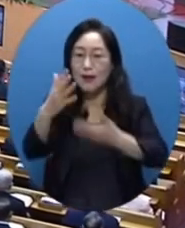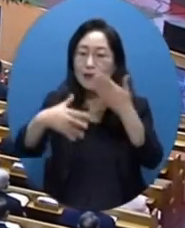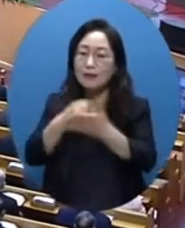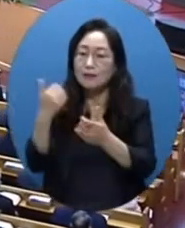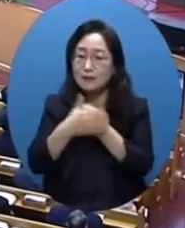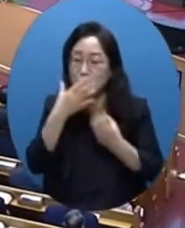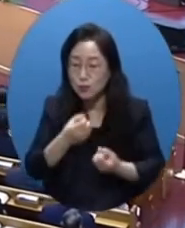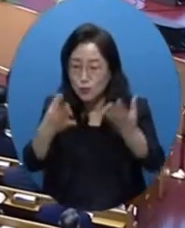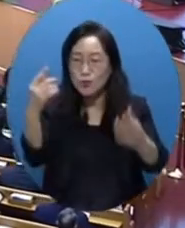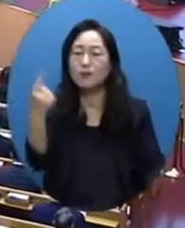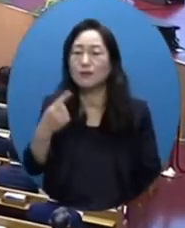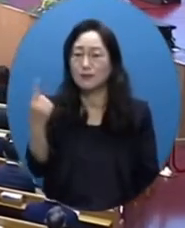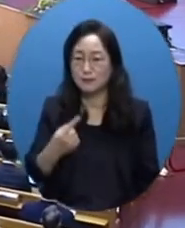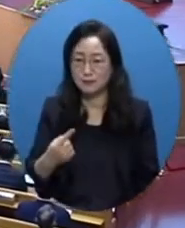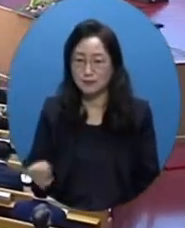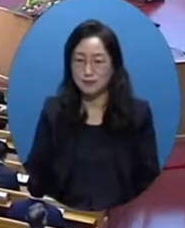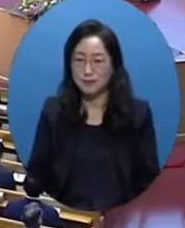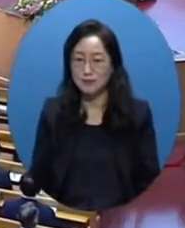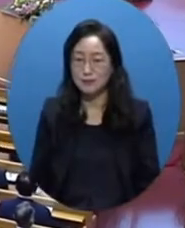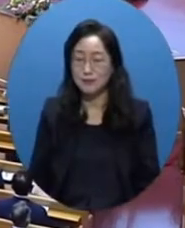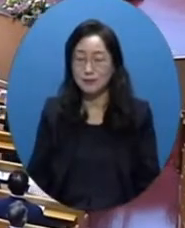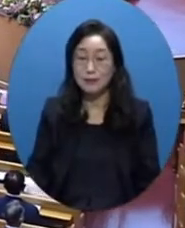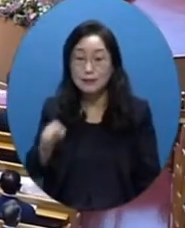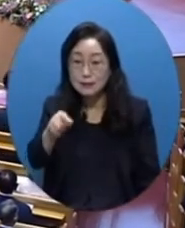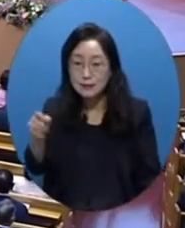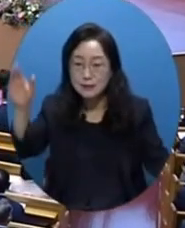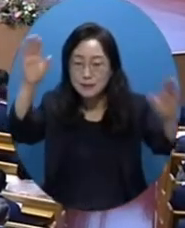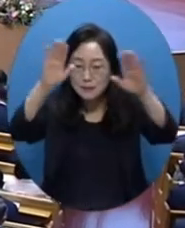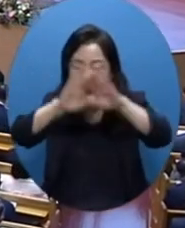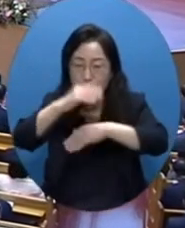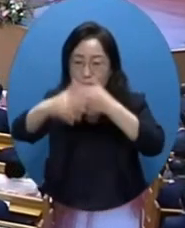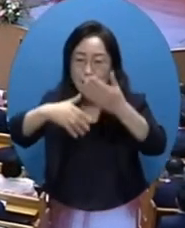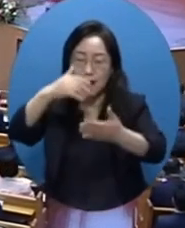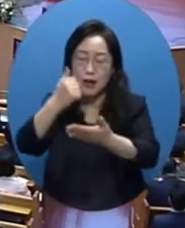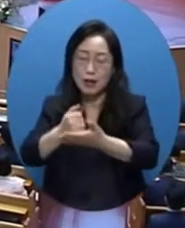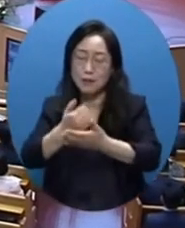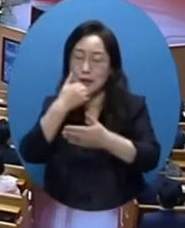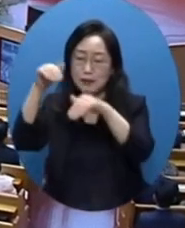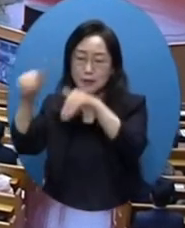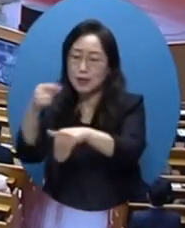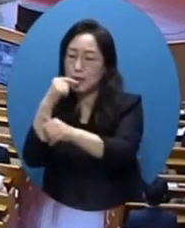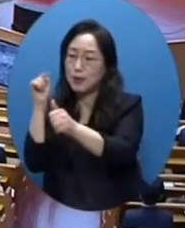축복이 임하게 되는 것입니다. 그날 밤에 하나님께서 하나님의 사자를 보내서